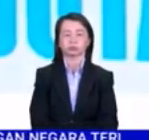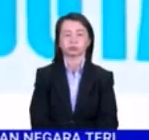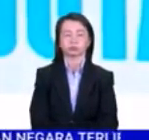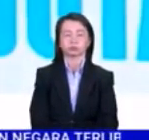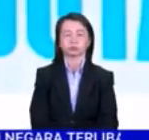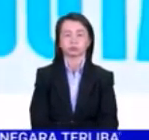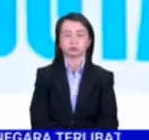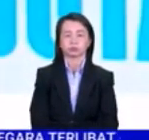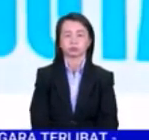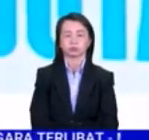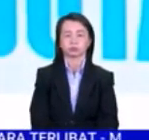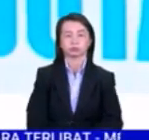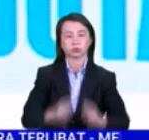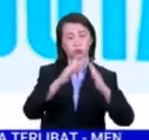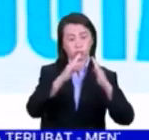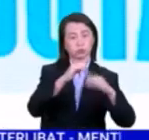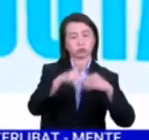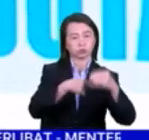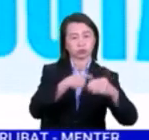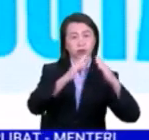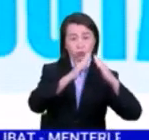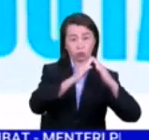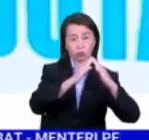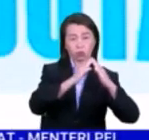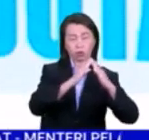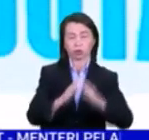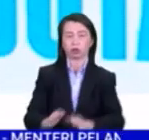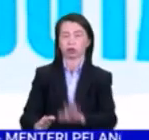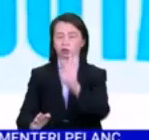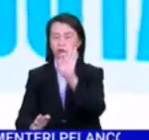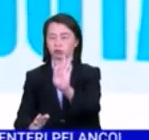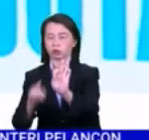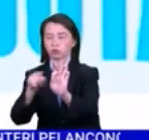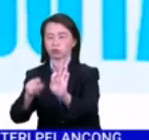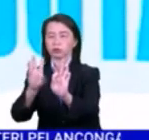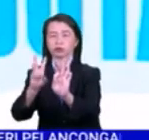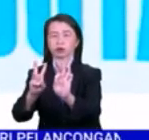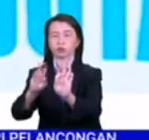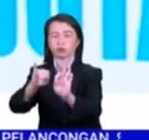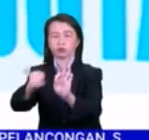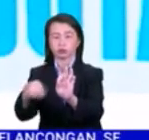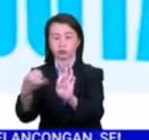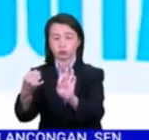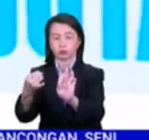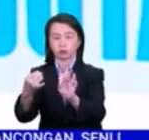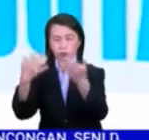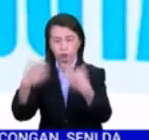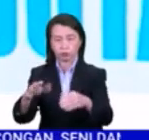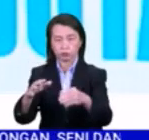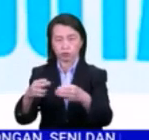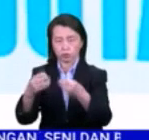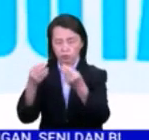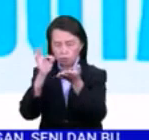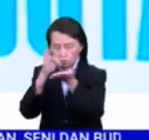Dari segi tempat kediaman pula, sebanyak 9.6 juta telah dibanci.